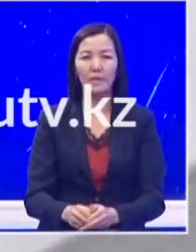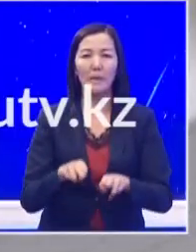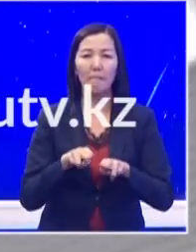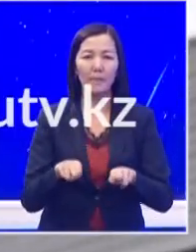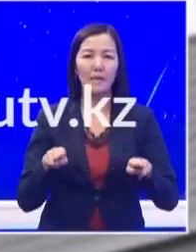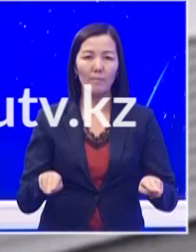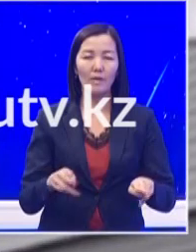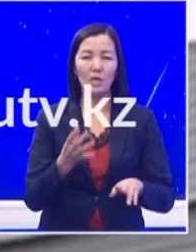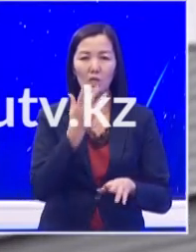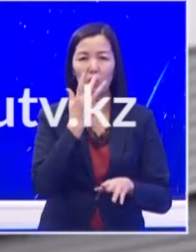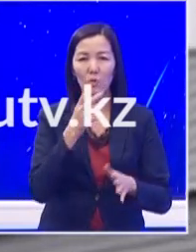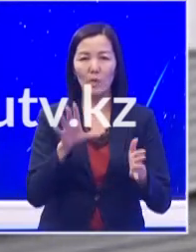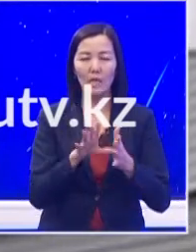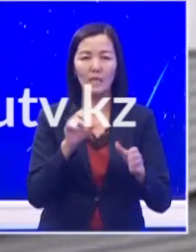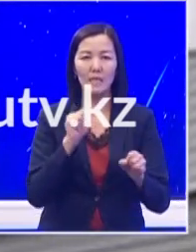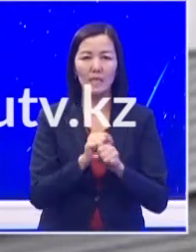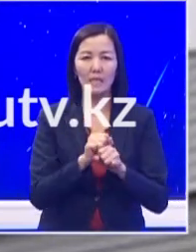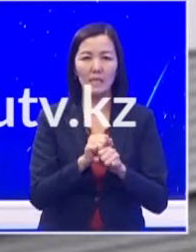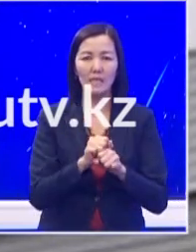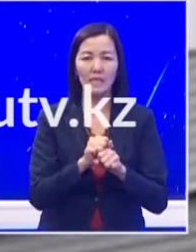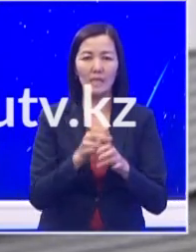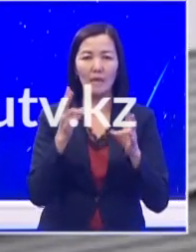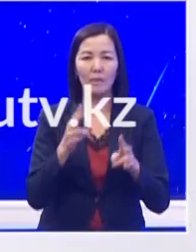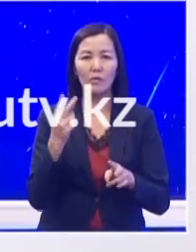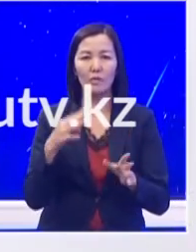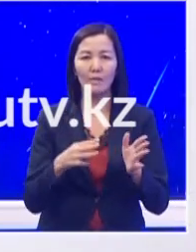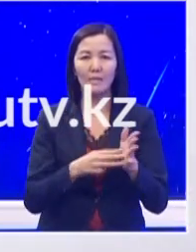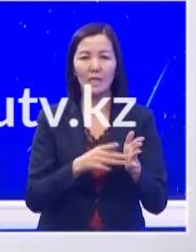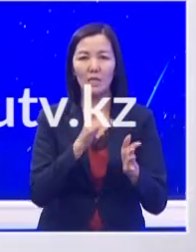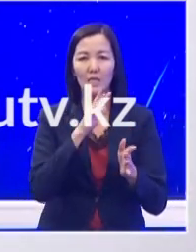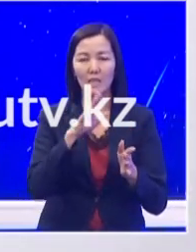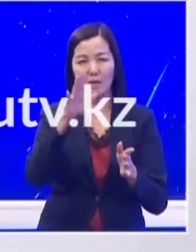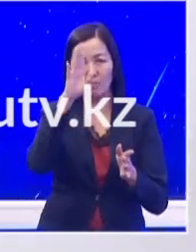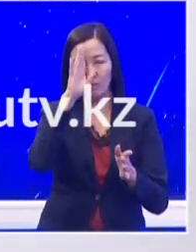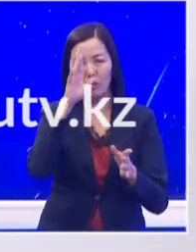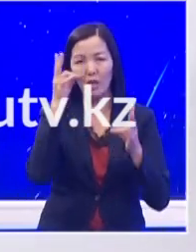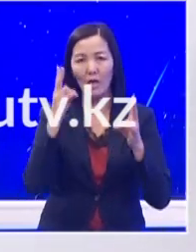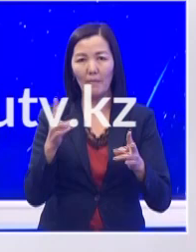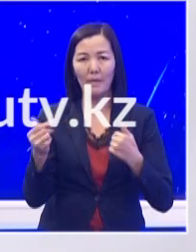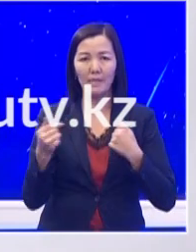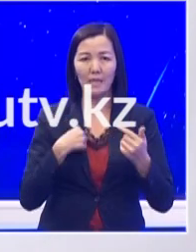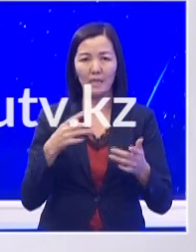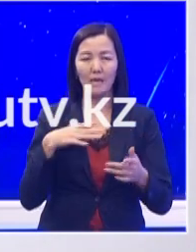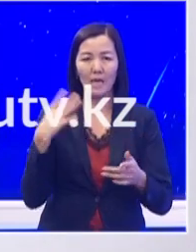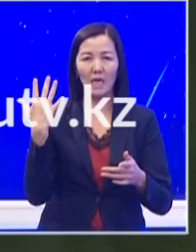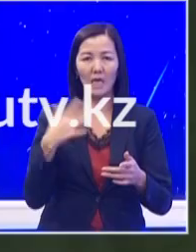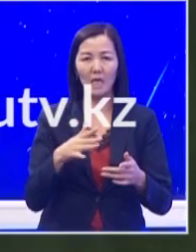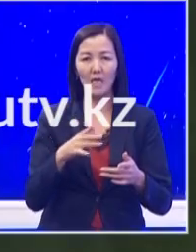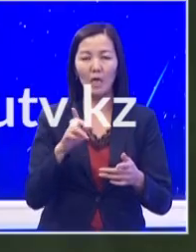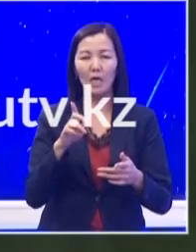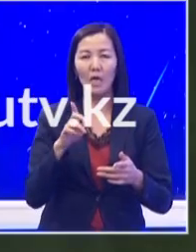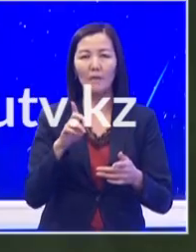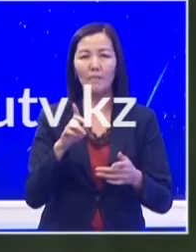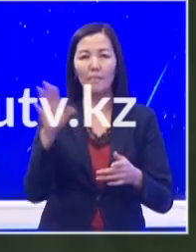Петропавлда жылу электростанциясында апат болып, 28 жастағы жігіт ауыр жарақат алды. Ыстық будан денесінің 40%-ын күйік шалған